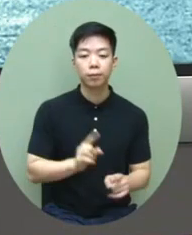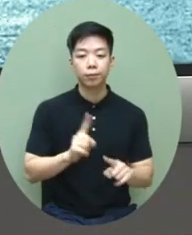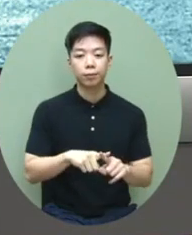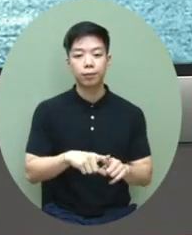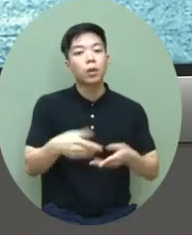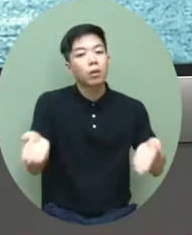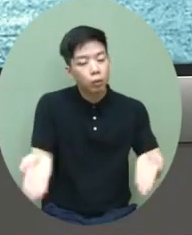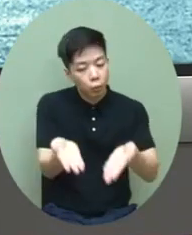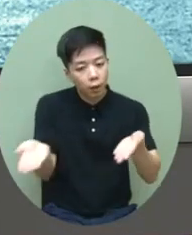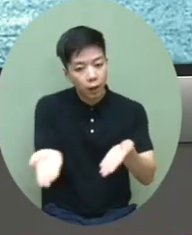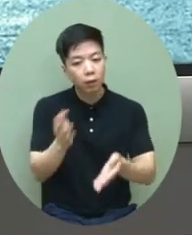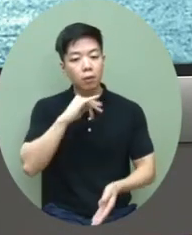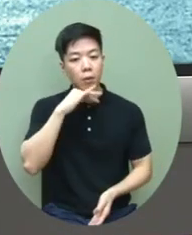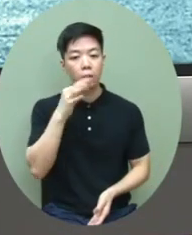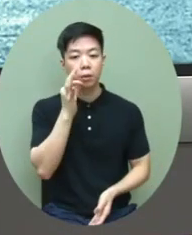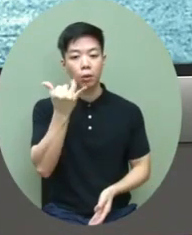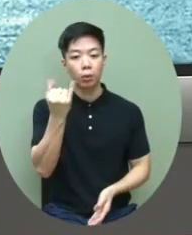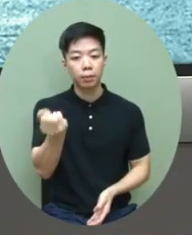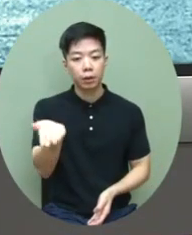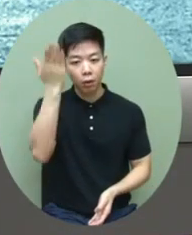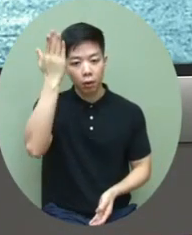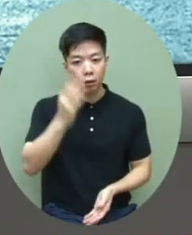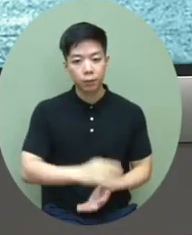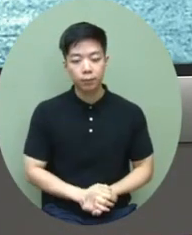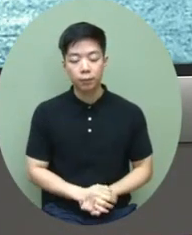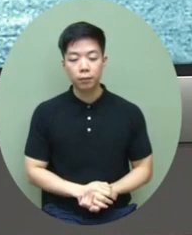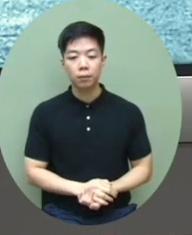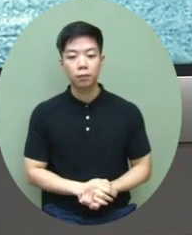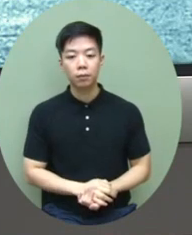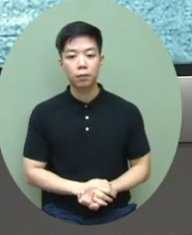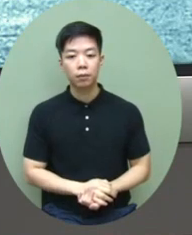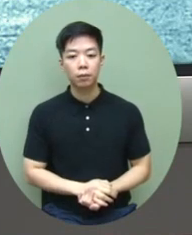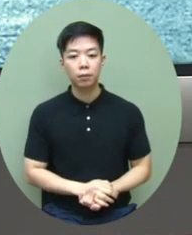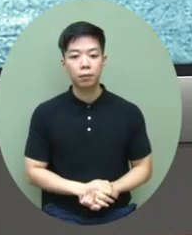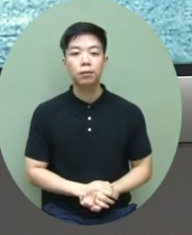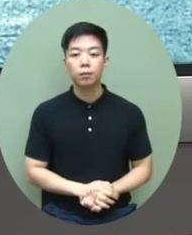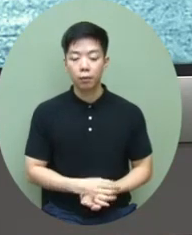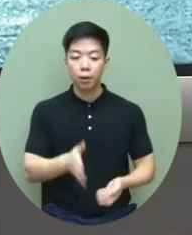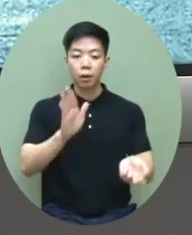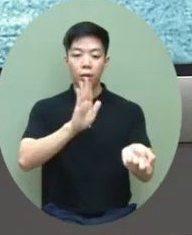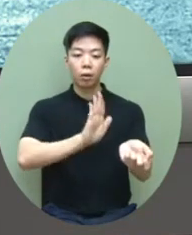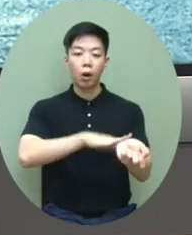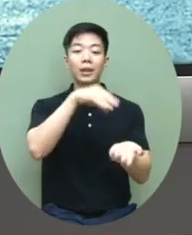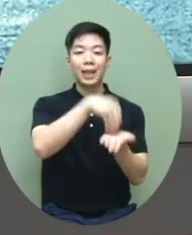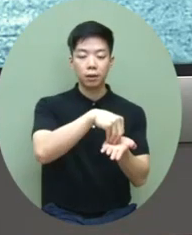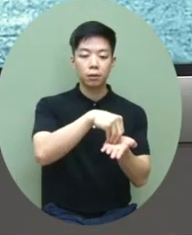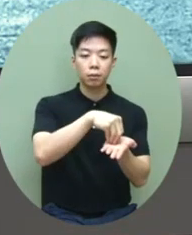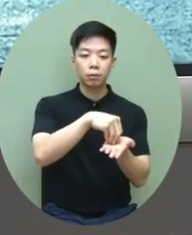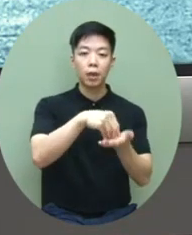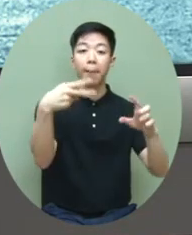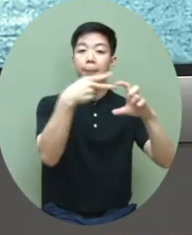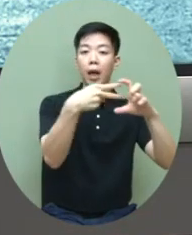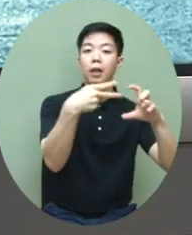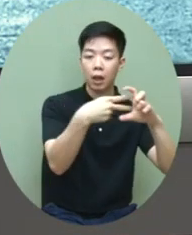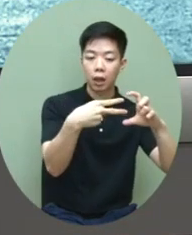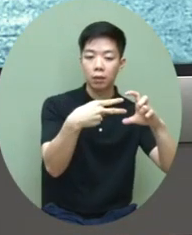60歲啦，佢有患即係驗到係一個新冠嘅確診啦，咁都希